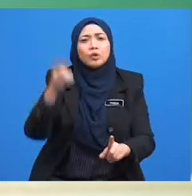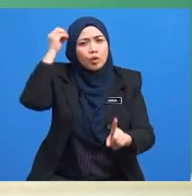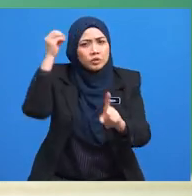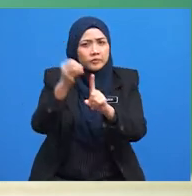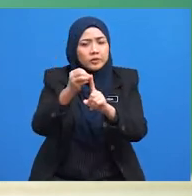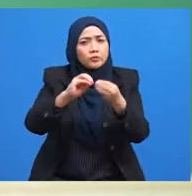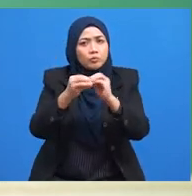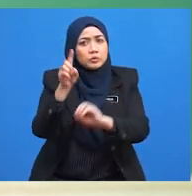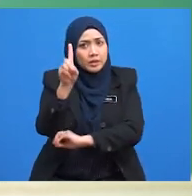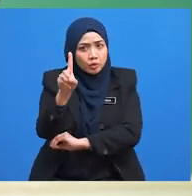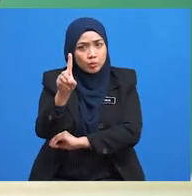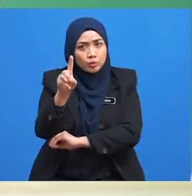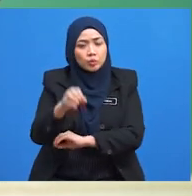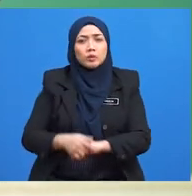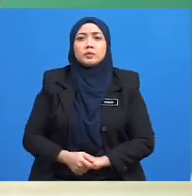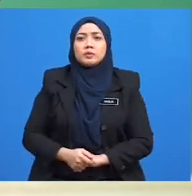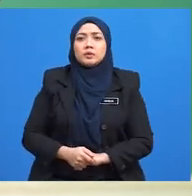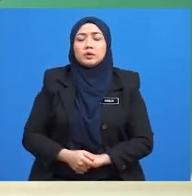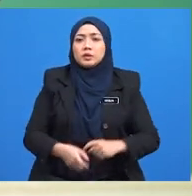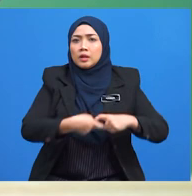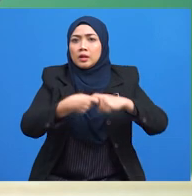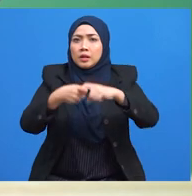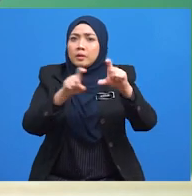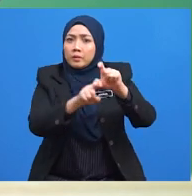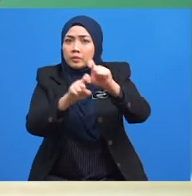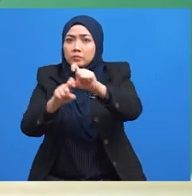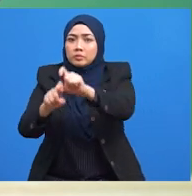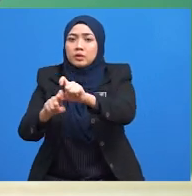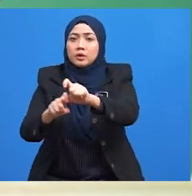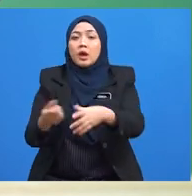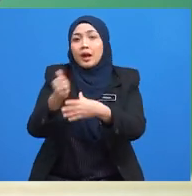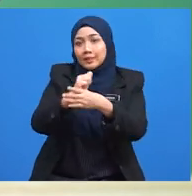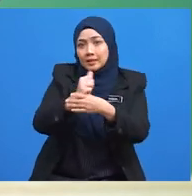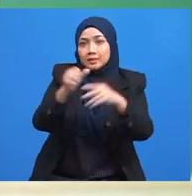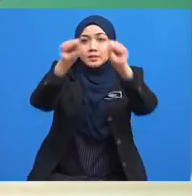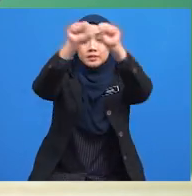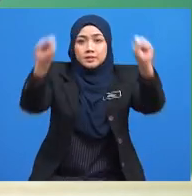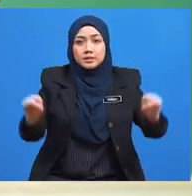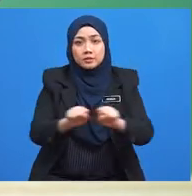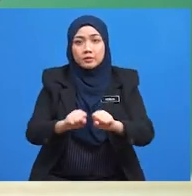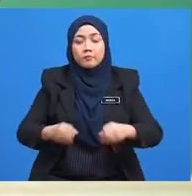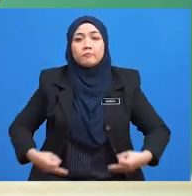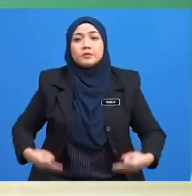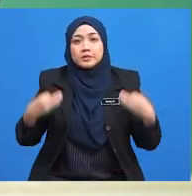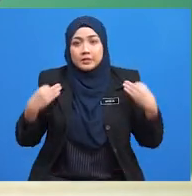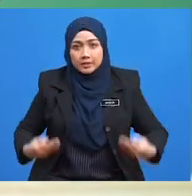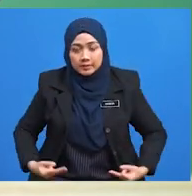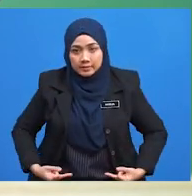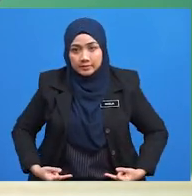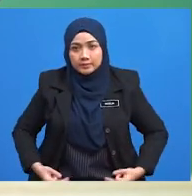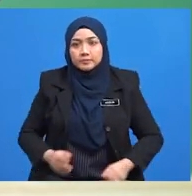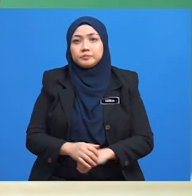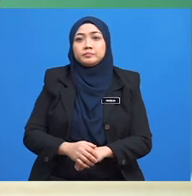akan menjelaskan saling kebergantungan antara sistem fizikal iaitu geomorfologi,